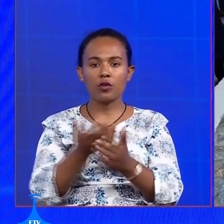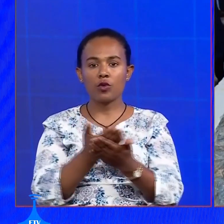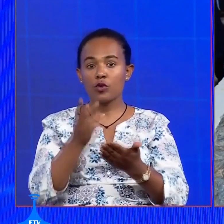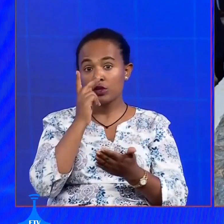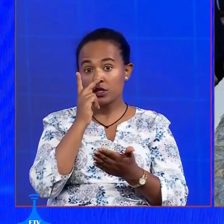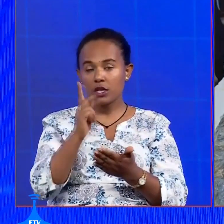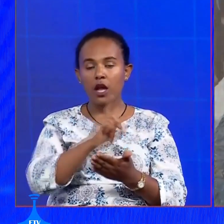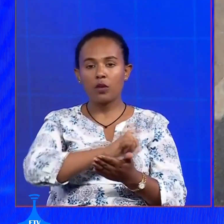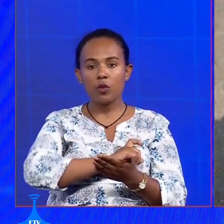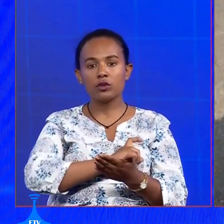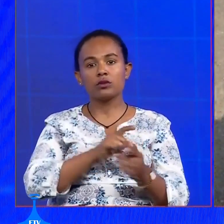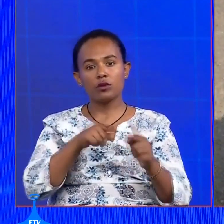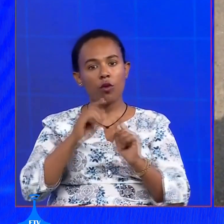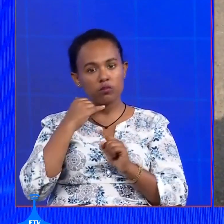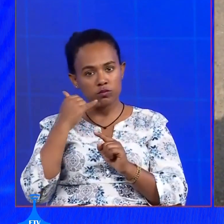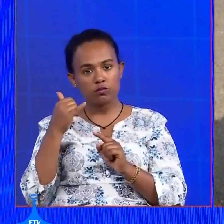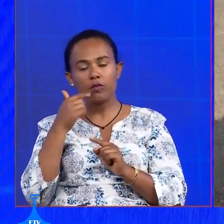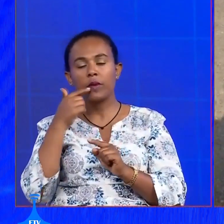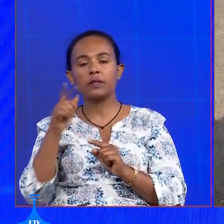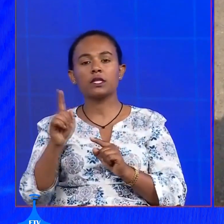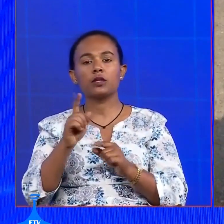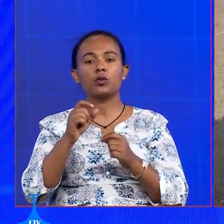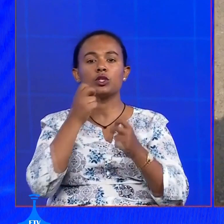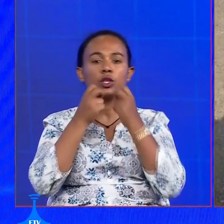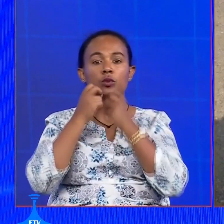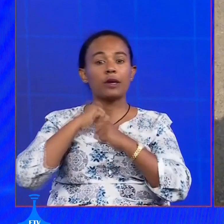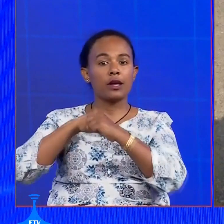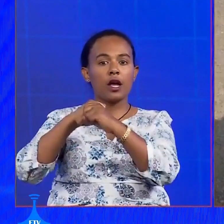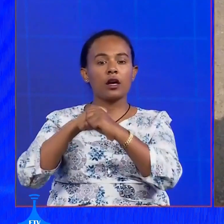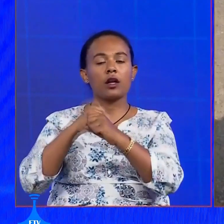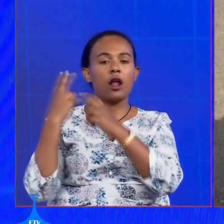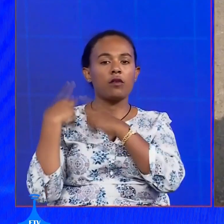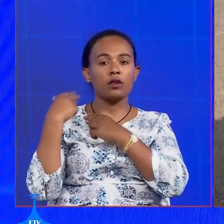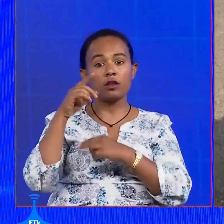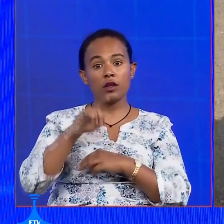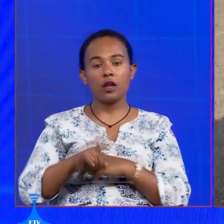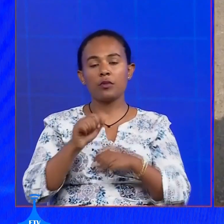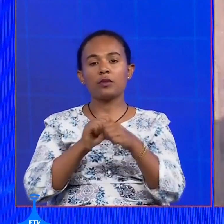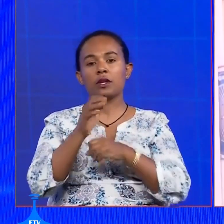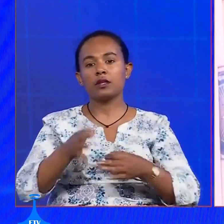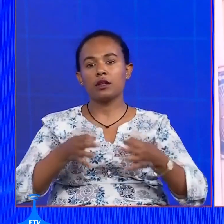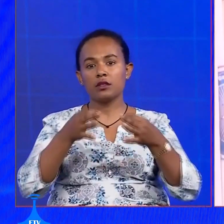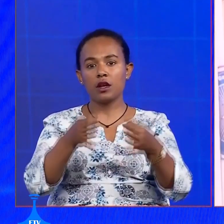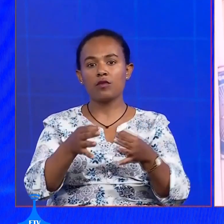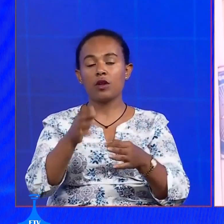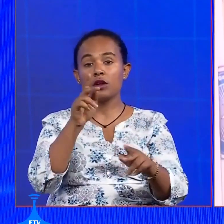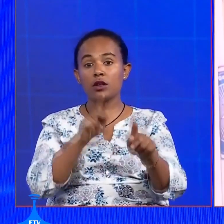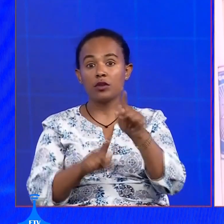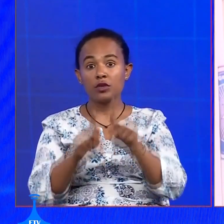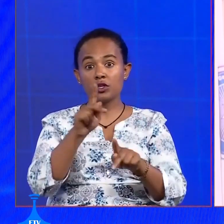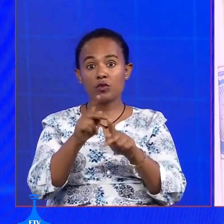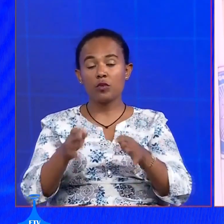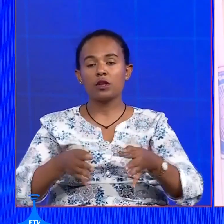ሲመለከት ለፖሊስ ጥቆማ በመስጠት ወንጀሉን ለመከላከል የድርሻውን ሊወጣ እንደሚገባም መልእክት አስተላልፈዋል። ለህብረተሰቡን